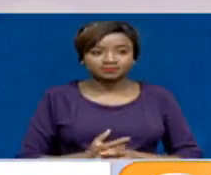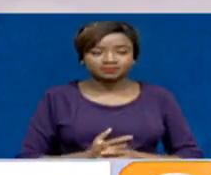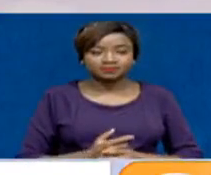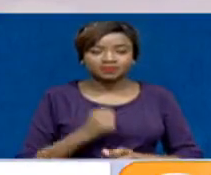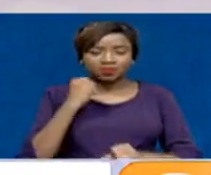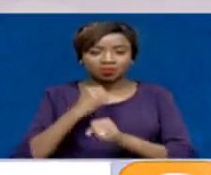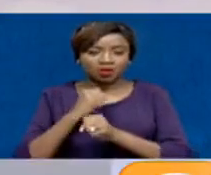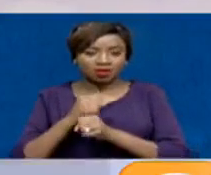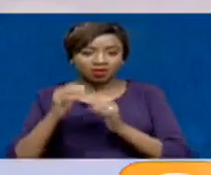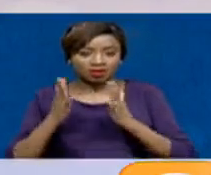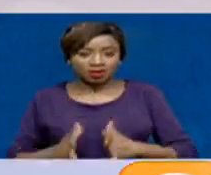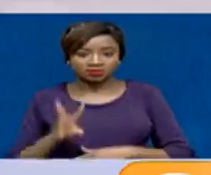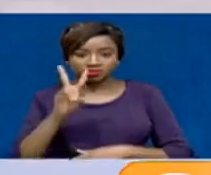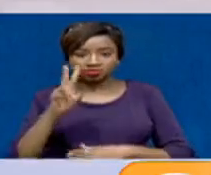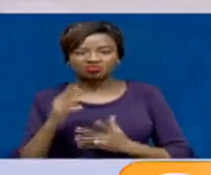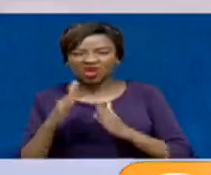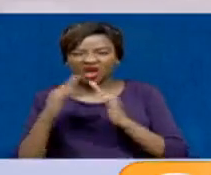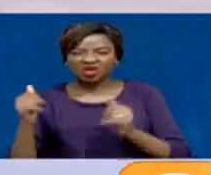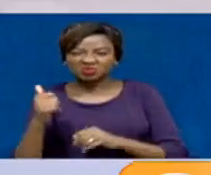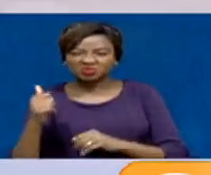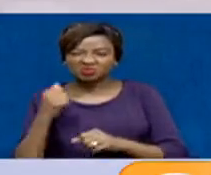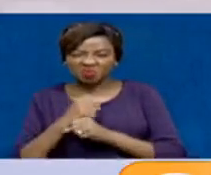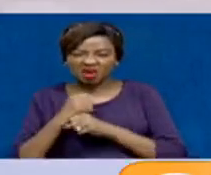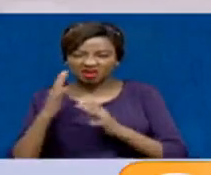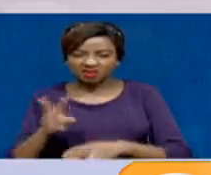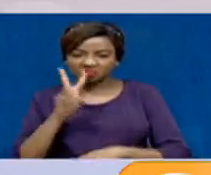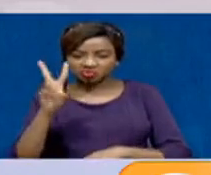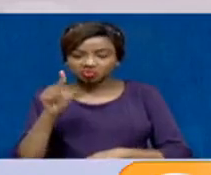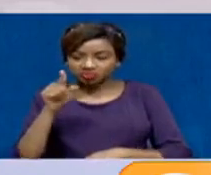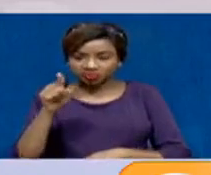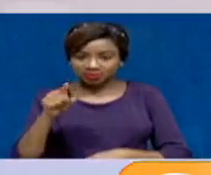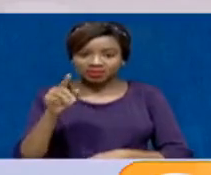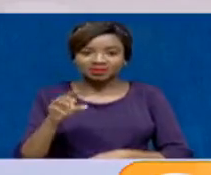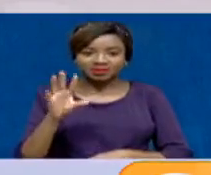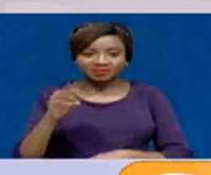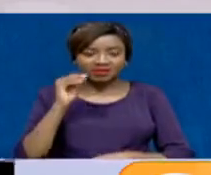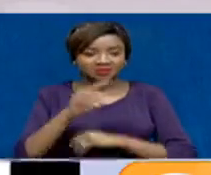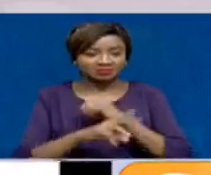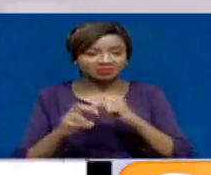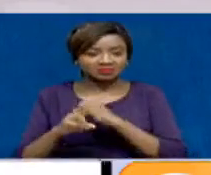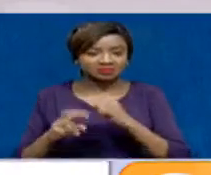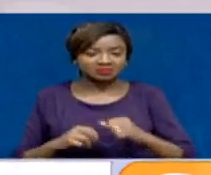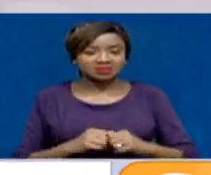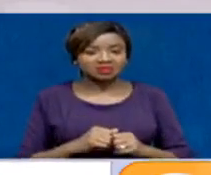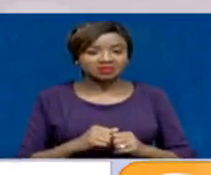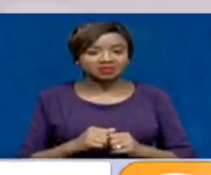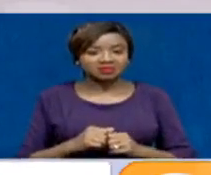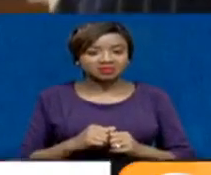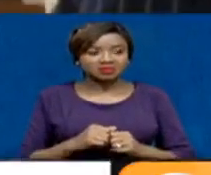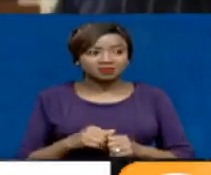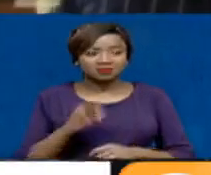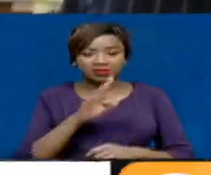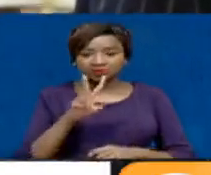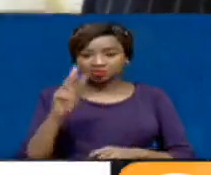Wafanyakazi wawili wa nyumbani wameshtakiwa kwa wizi wa zaidi ya shilingi milioni 32 kutoka kwa mwajiri wao. Wawili hao,